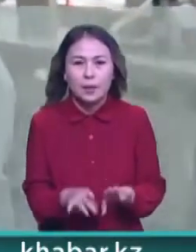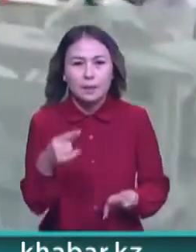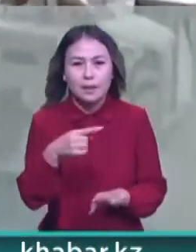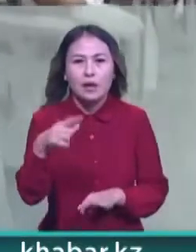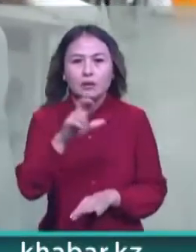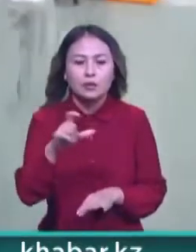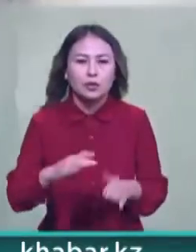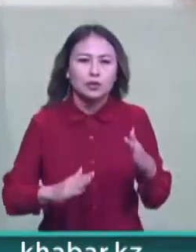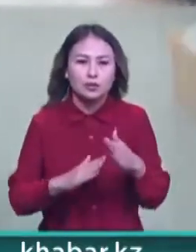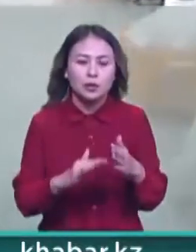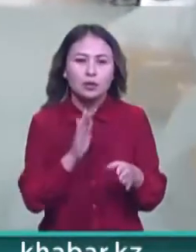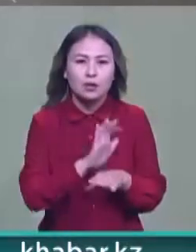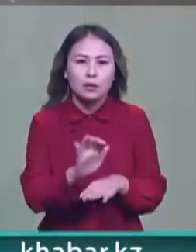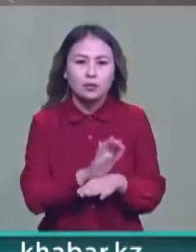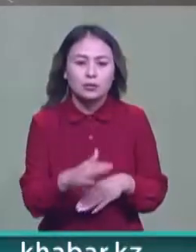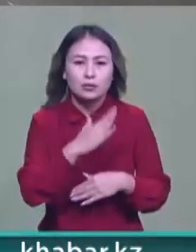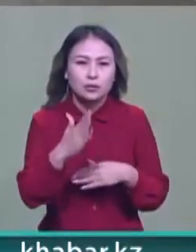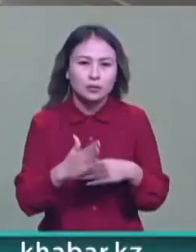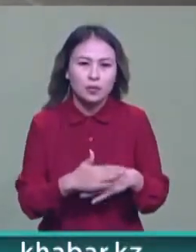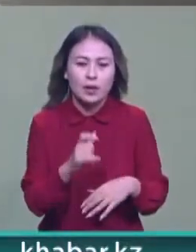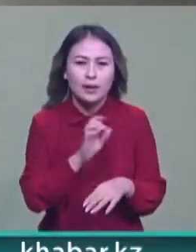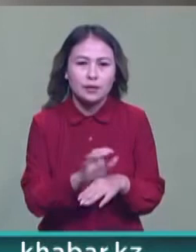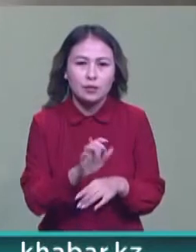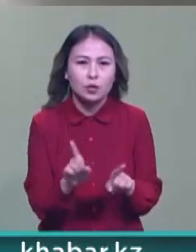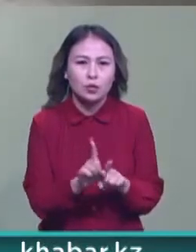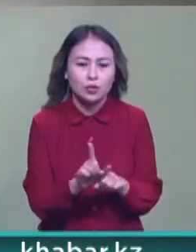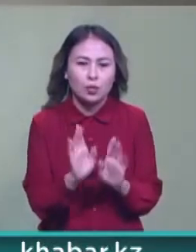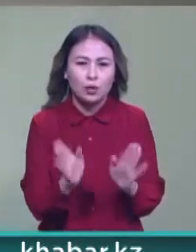адамға жетпек. Дайын өнім ішкі нарықпен қатар экспортқа да